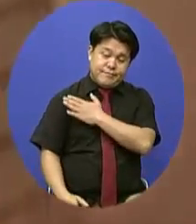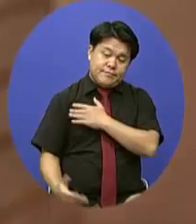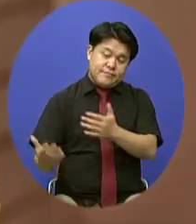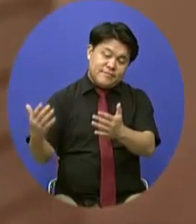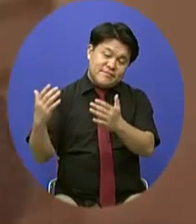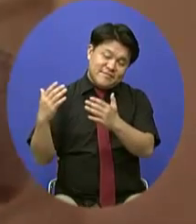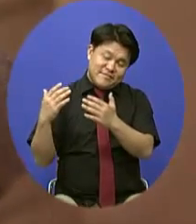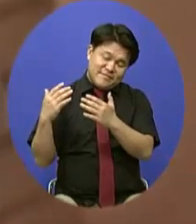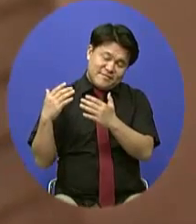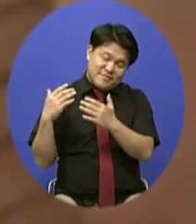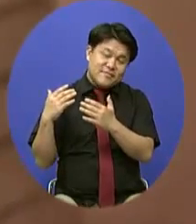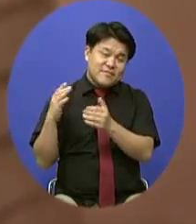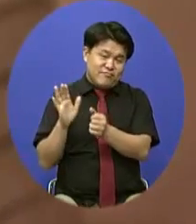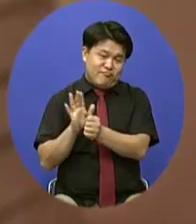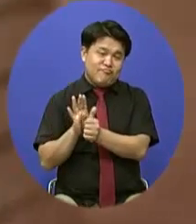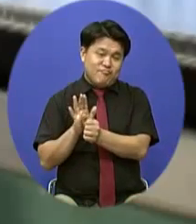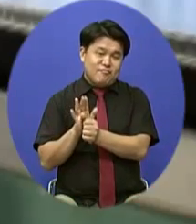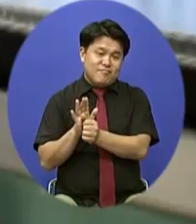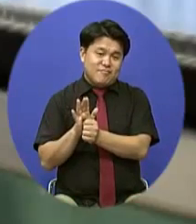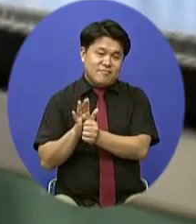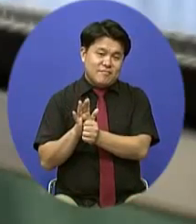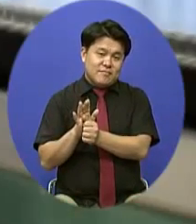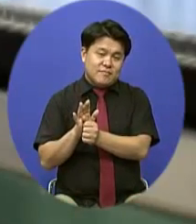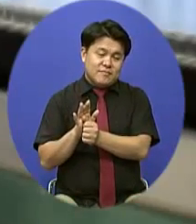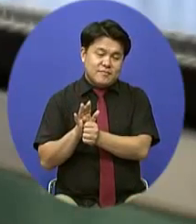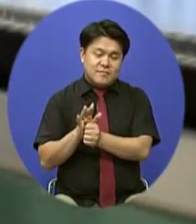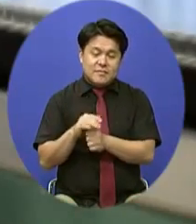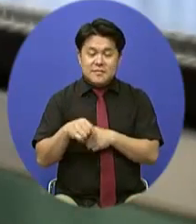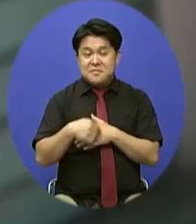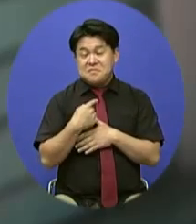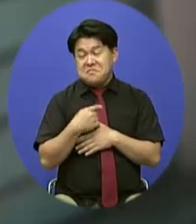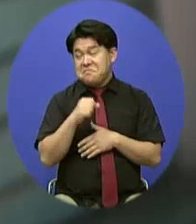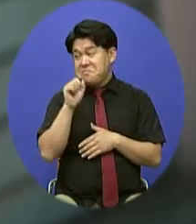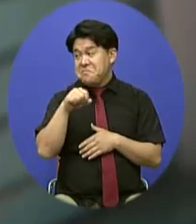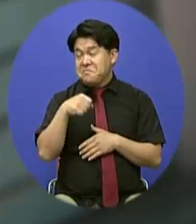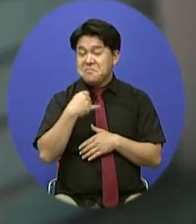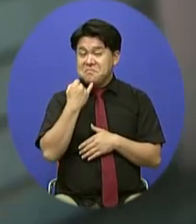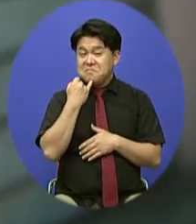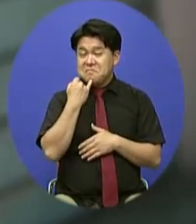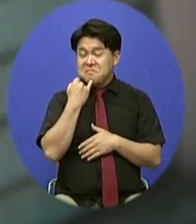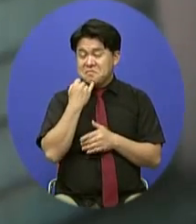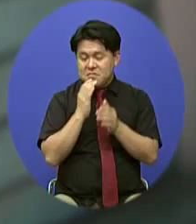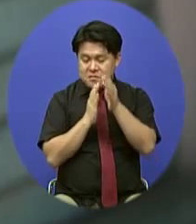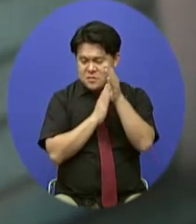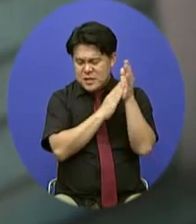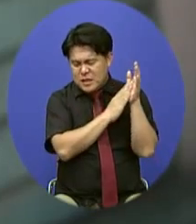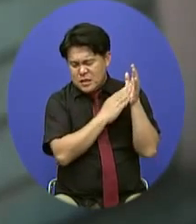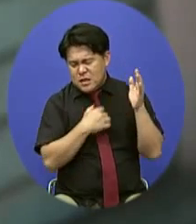한 그런 척 했지만 가슴